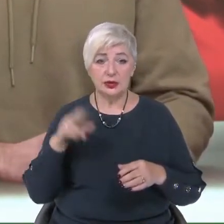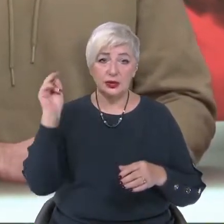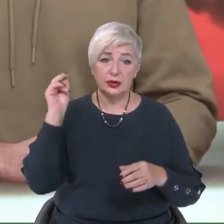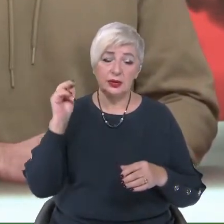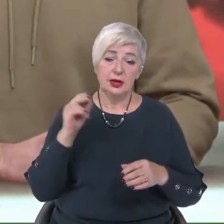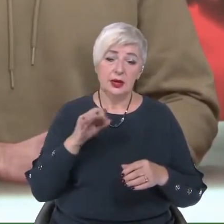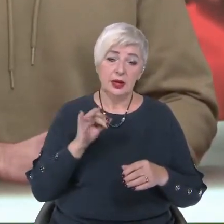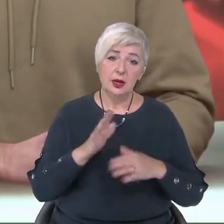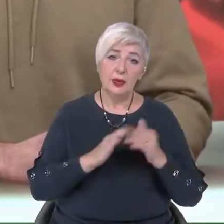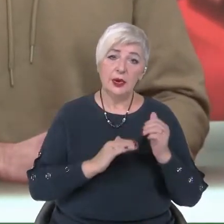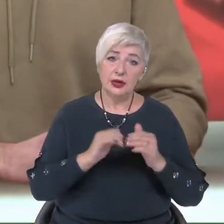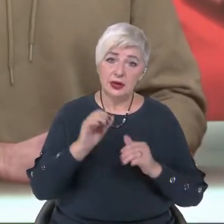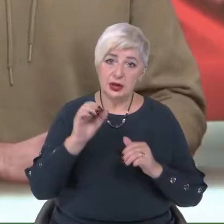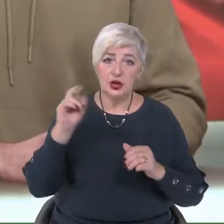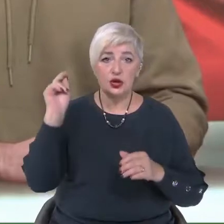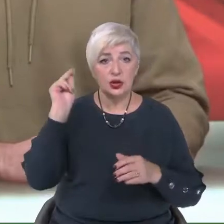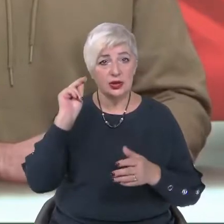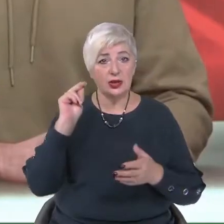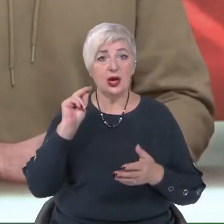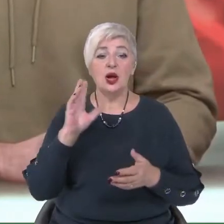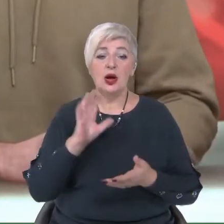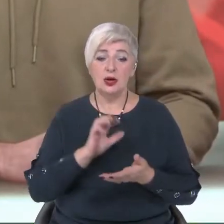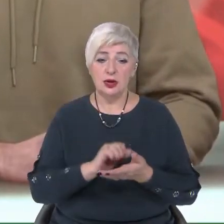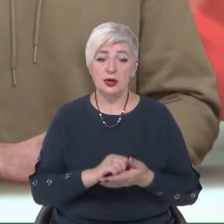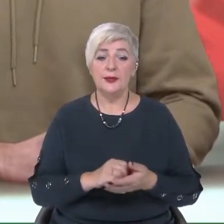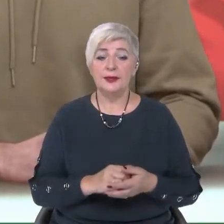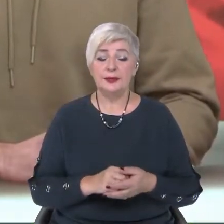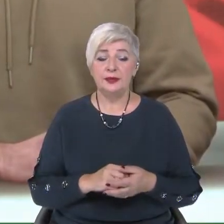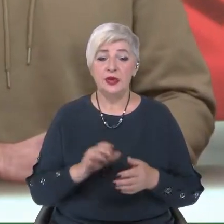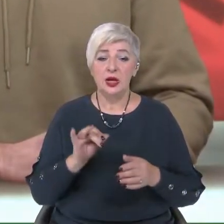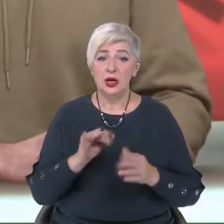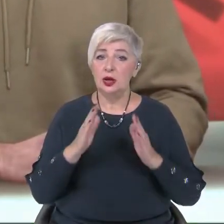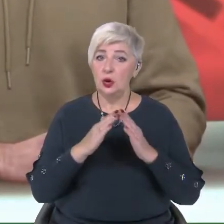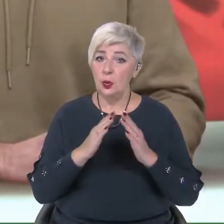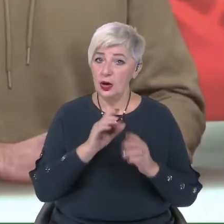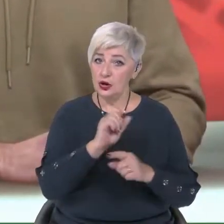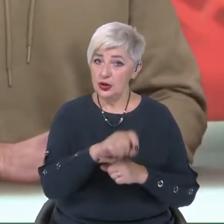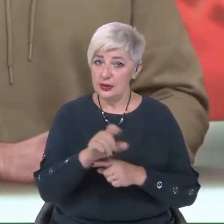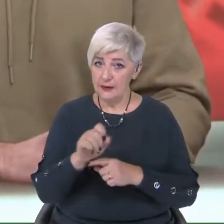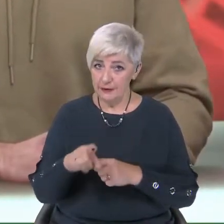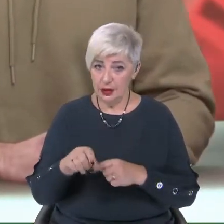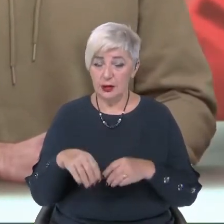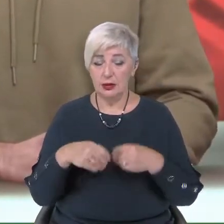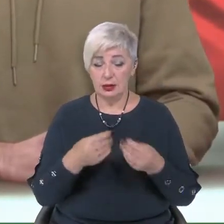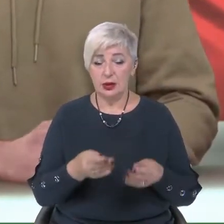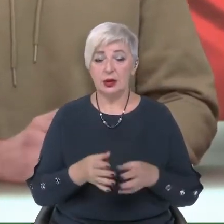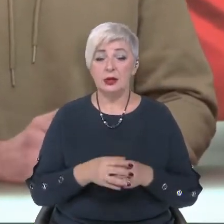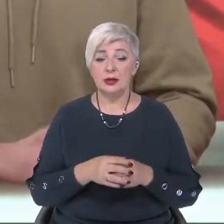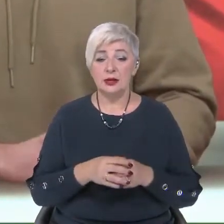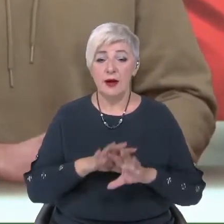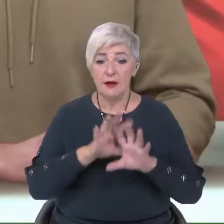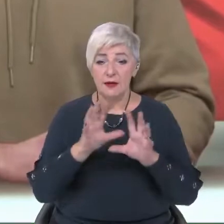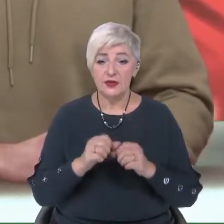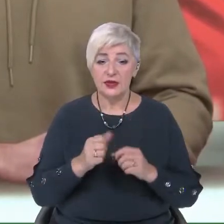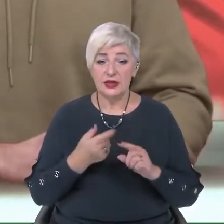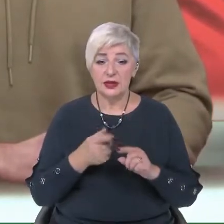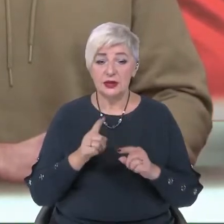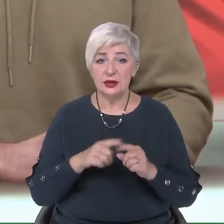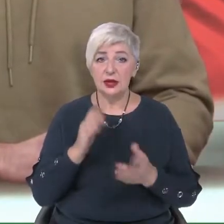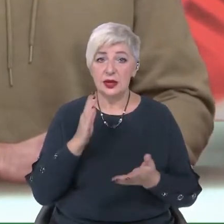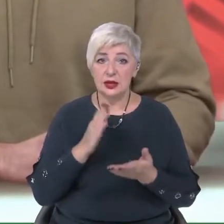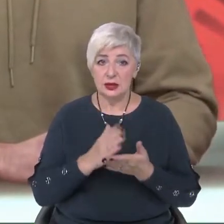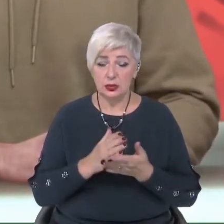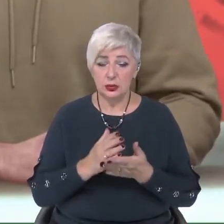і практичні заняття, також і домашні завдання задається. Все це існує,